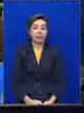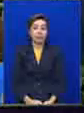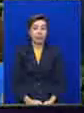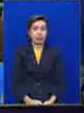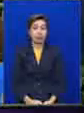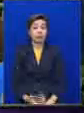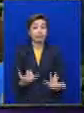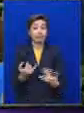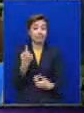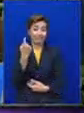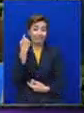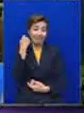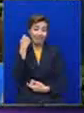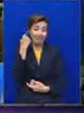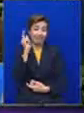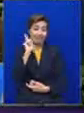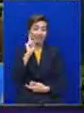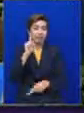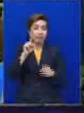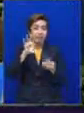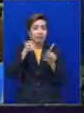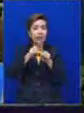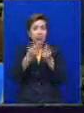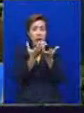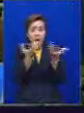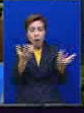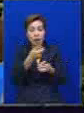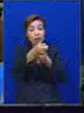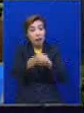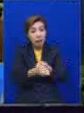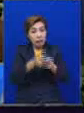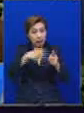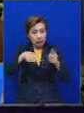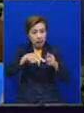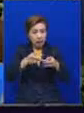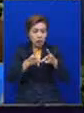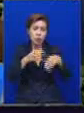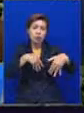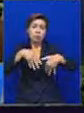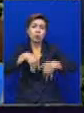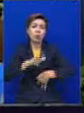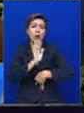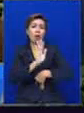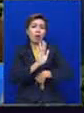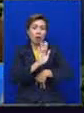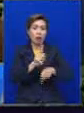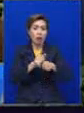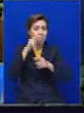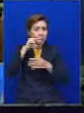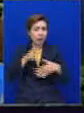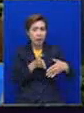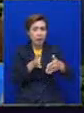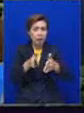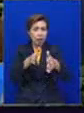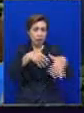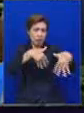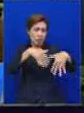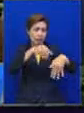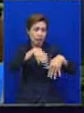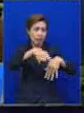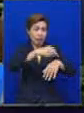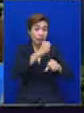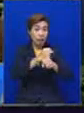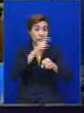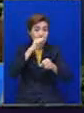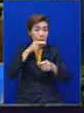ค่ะและด้านหลังของดิฉันนะคะก็เป็นผลผลิตทางการเกษตรนะคะที่ได้จากวิถีชุมชนของชาวบ้านริมคลองบาง200ค่ะซึ่งหากขุดลอก